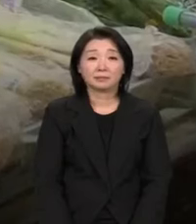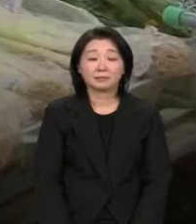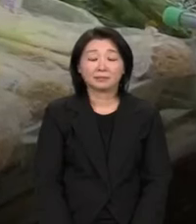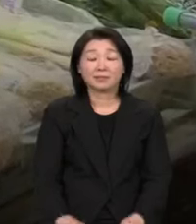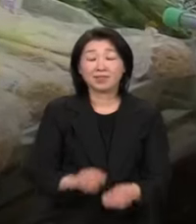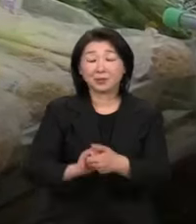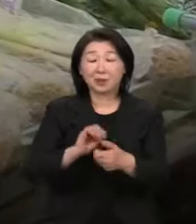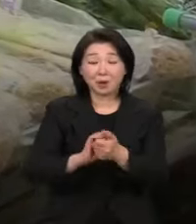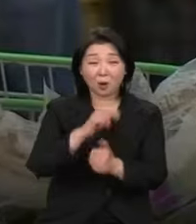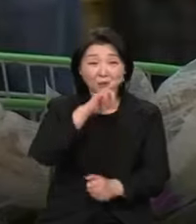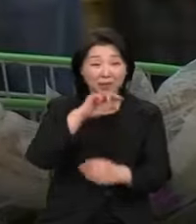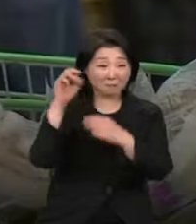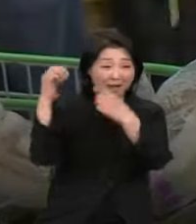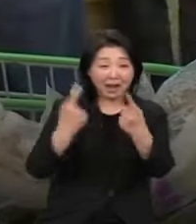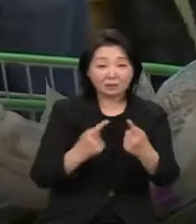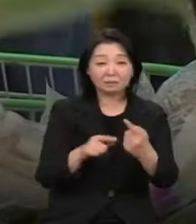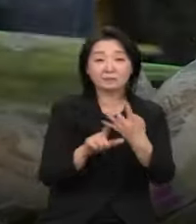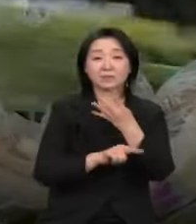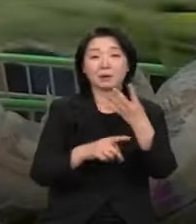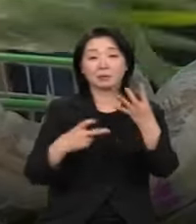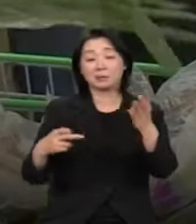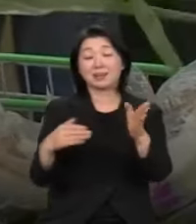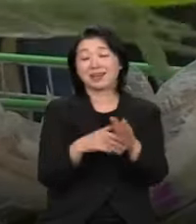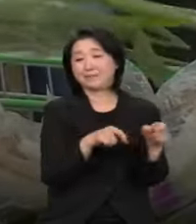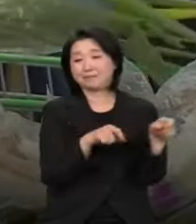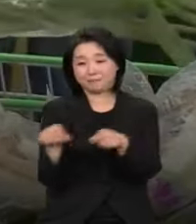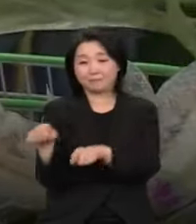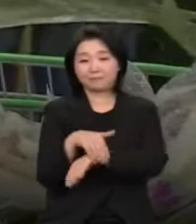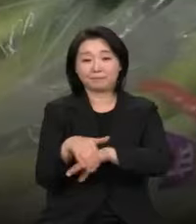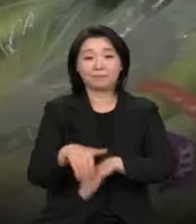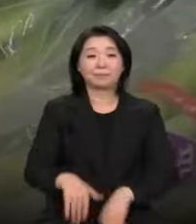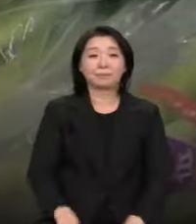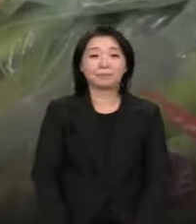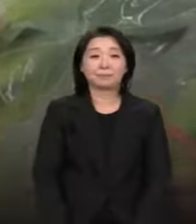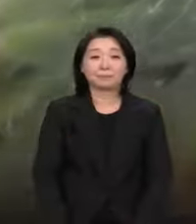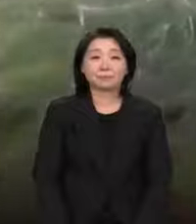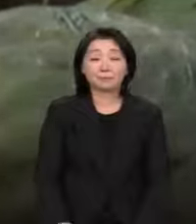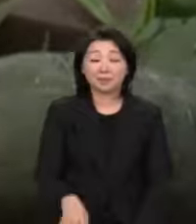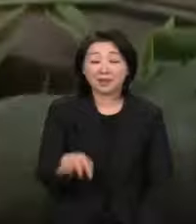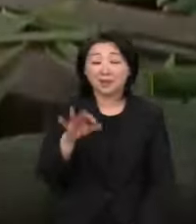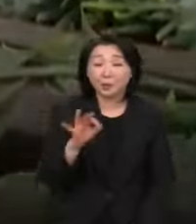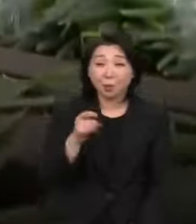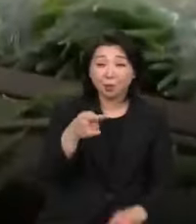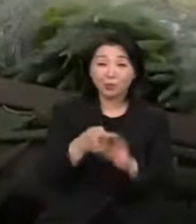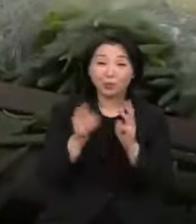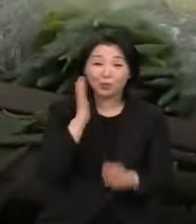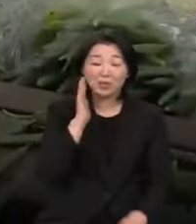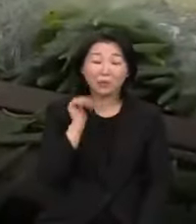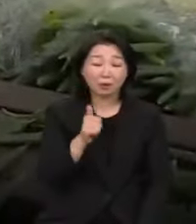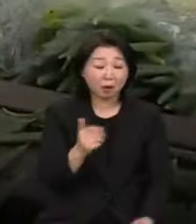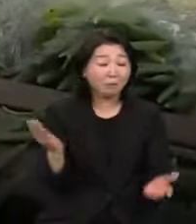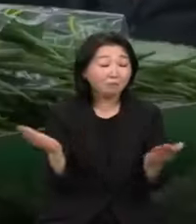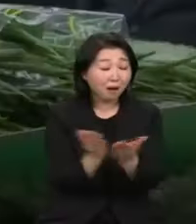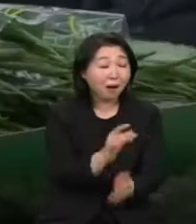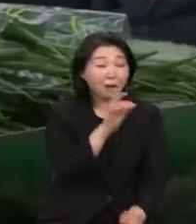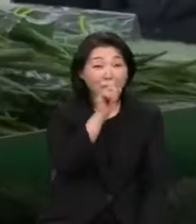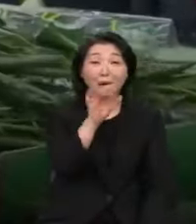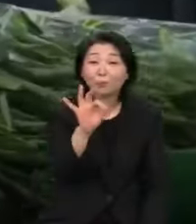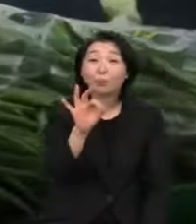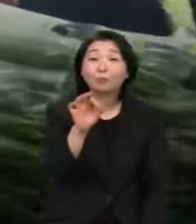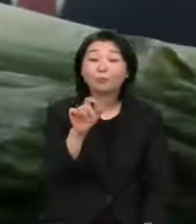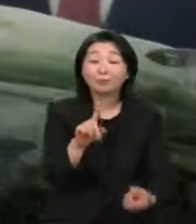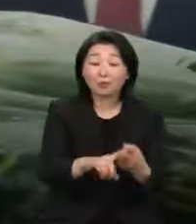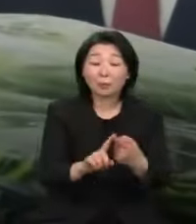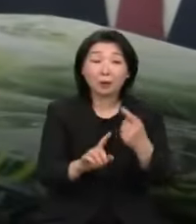농협이 대파 할인 행사를 오는 12일까지 연장하기로 했습니다. 가격은 윤석열 대통령이 합리적이라고 언급했던 그 가격